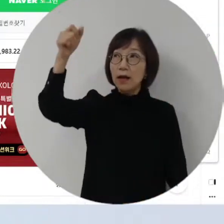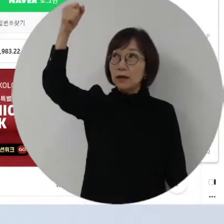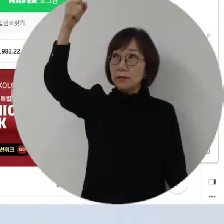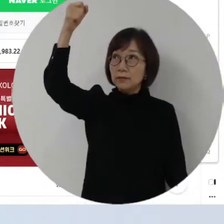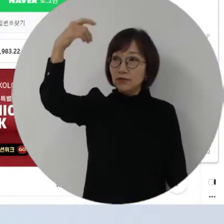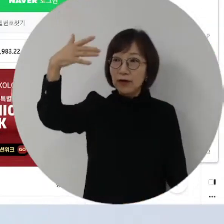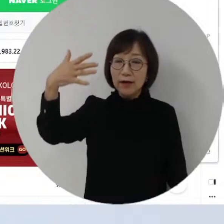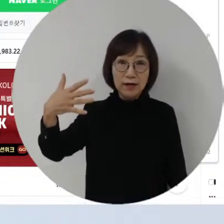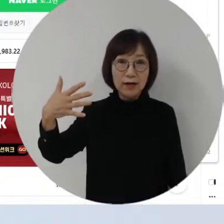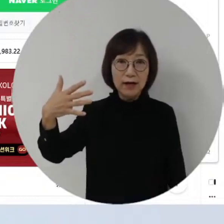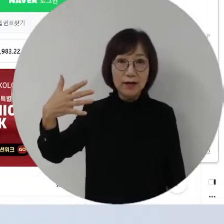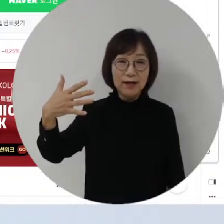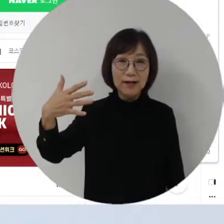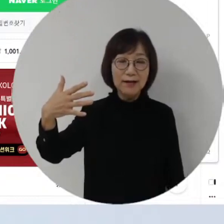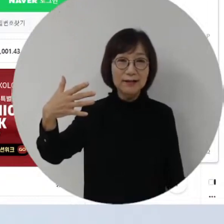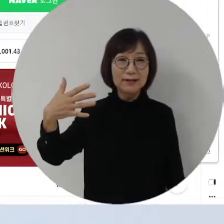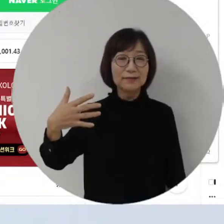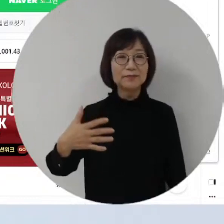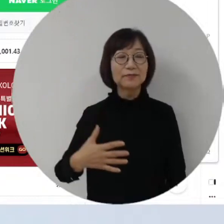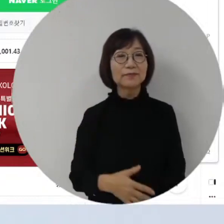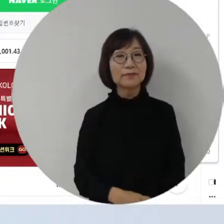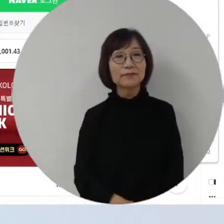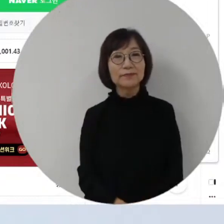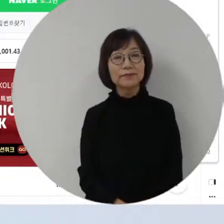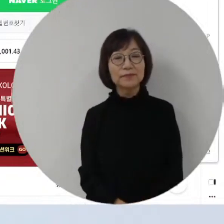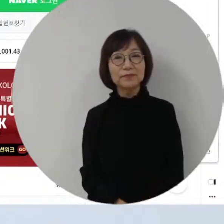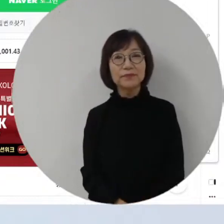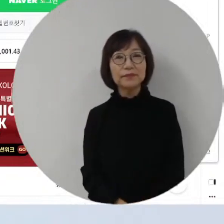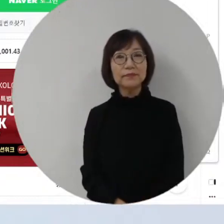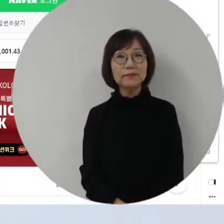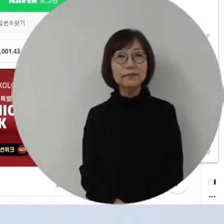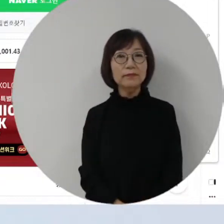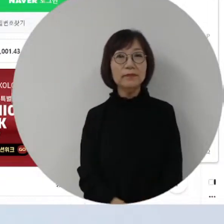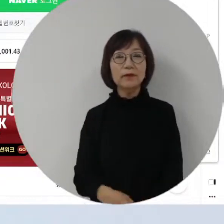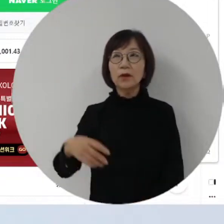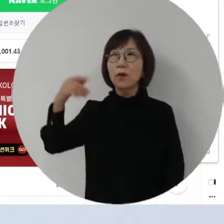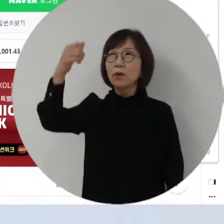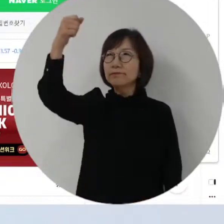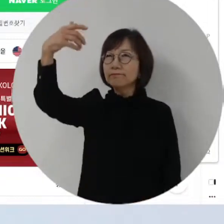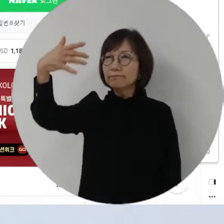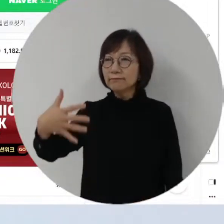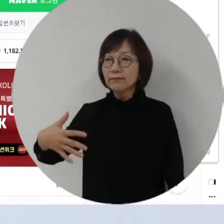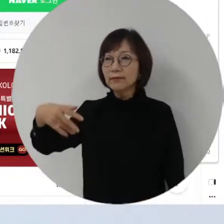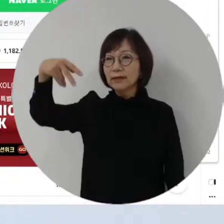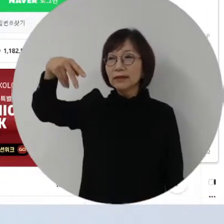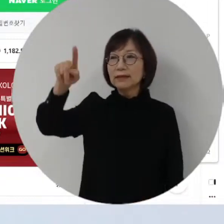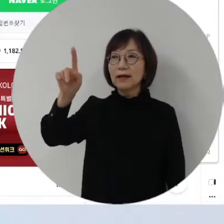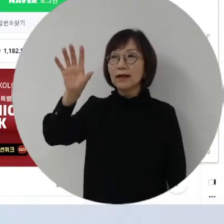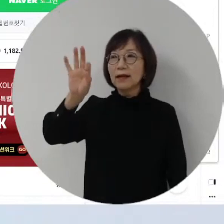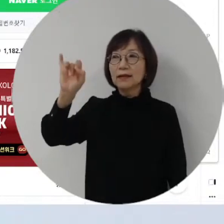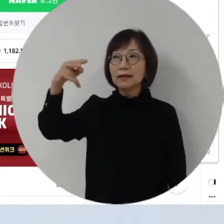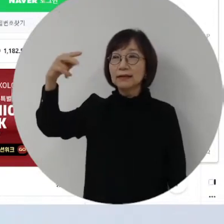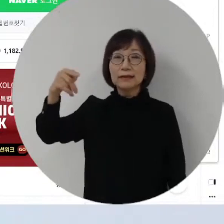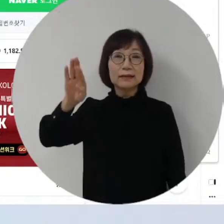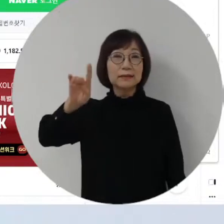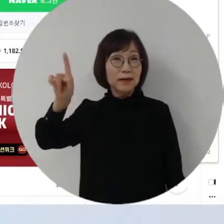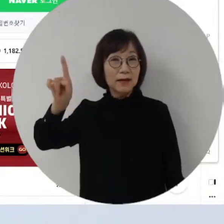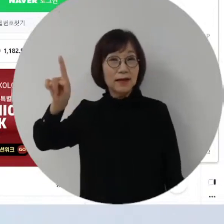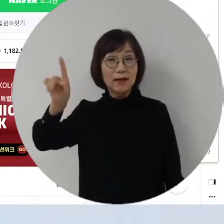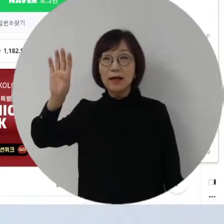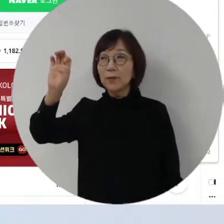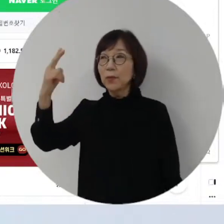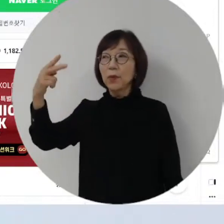사이드바가 안 나와 있다라고 하면 사이드바 표시라고 나올 거고요. 지금 저처럼 사이드바가 나와